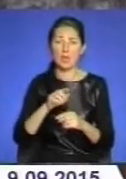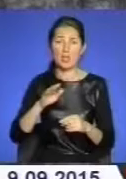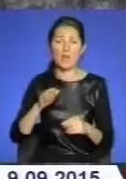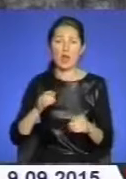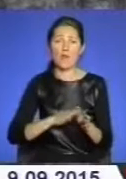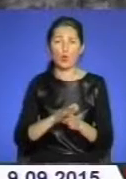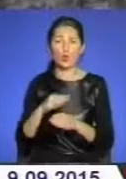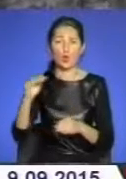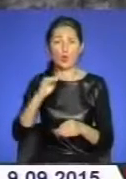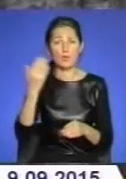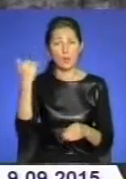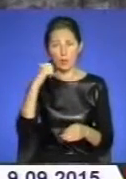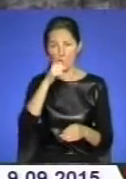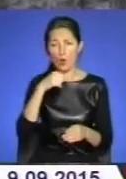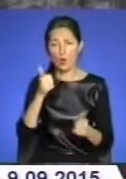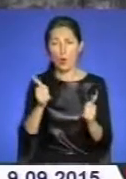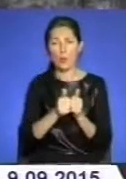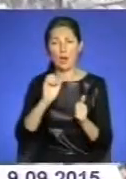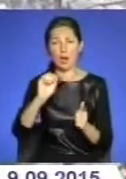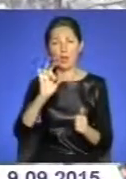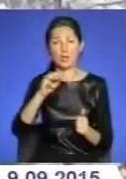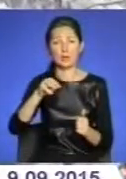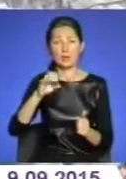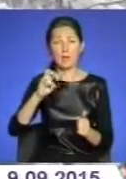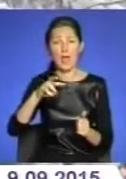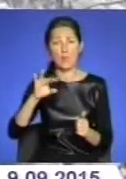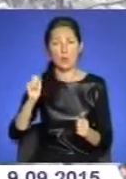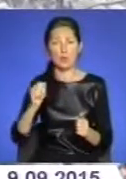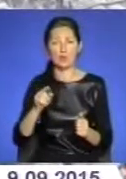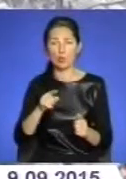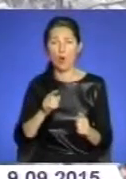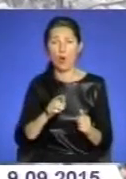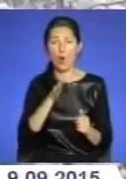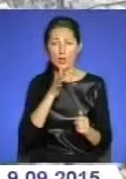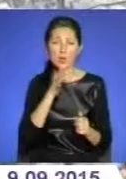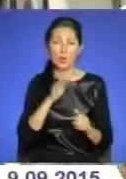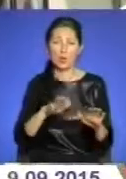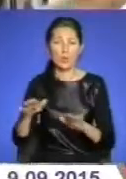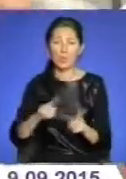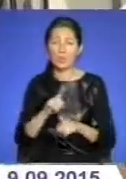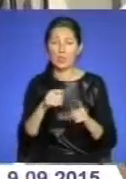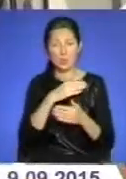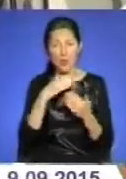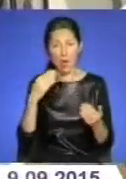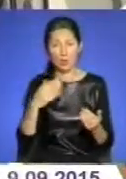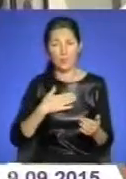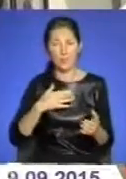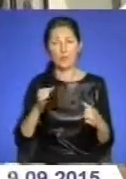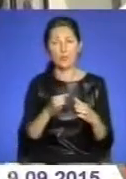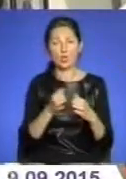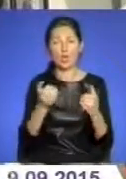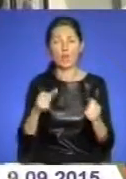жовтні минулого року поблизу Артемівська. З того часу дислокацій змінилося немало. Наш підрозділ